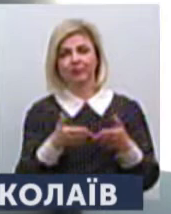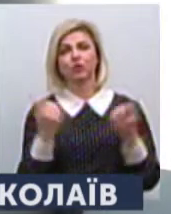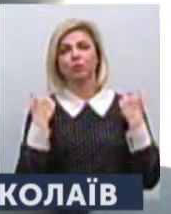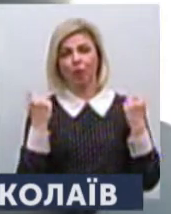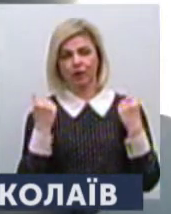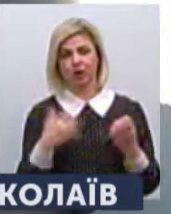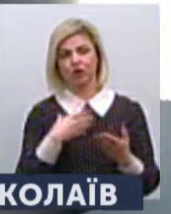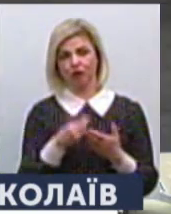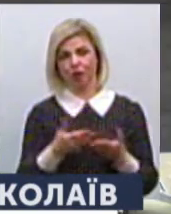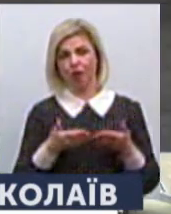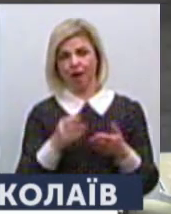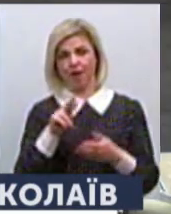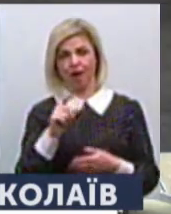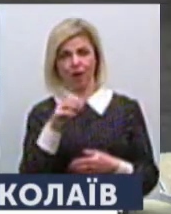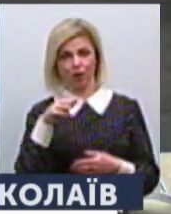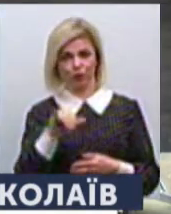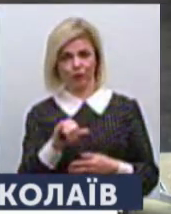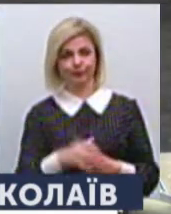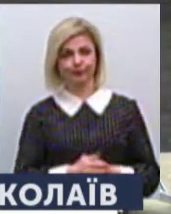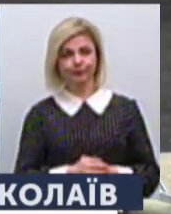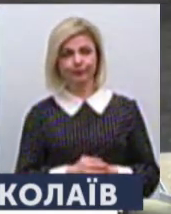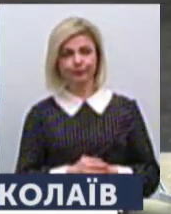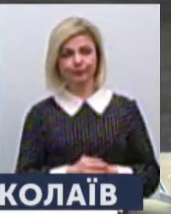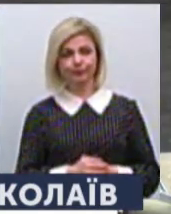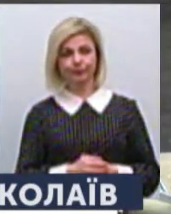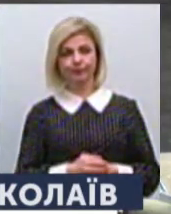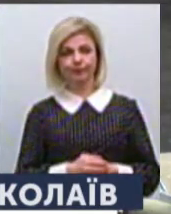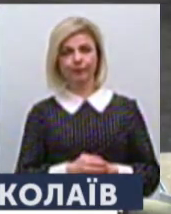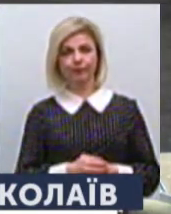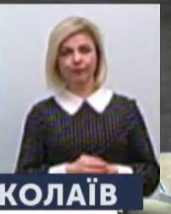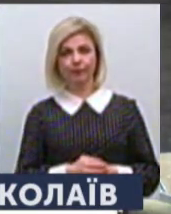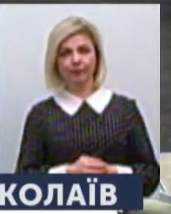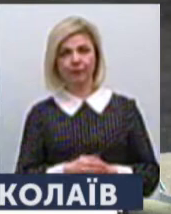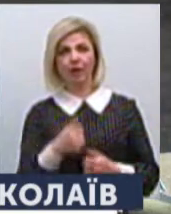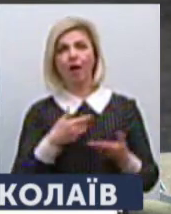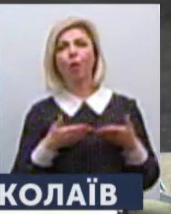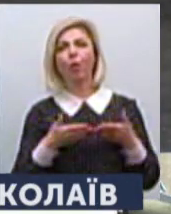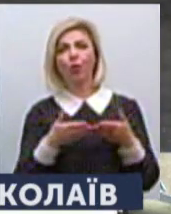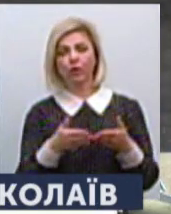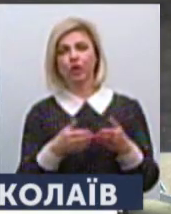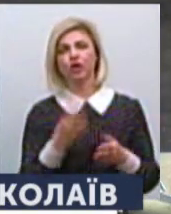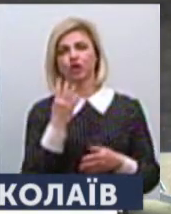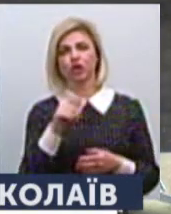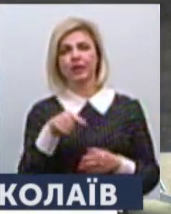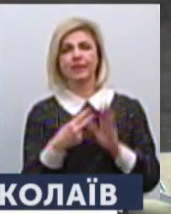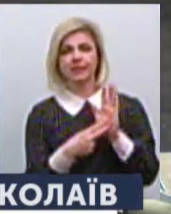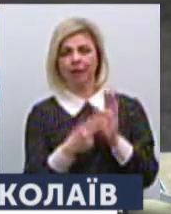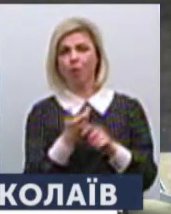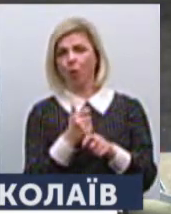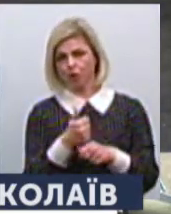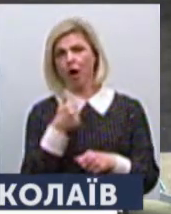яхту. Хожу на яхті «Лазер 4.7». Ходжу на яхті «Лейзер 4.7». Дуже вдалий